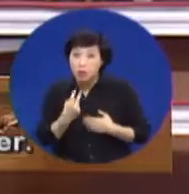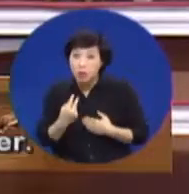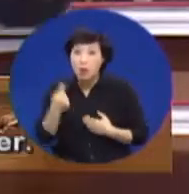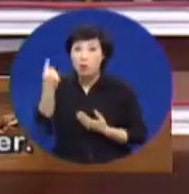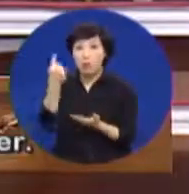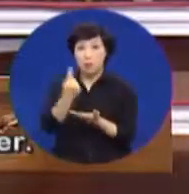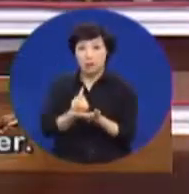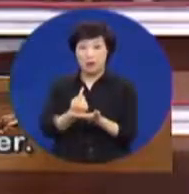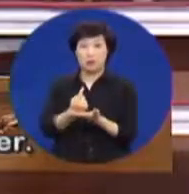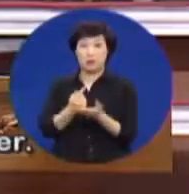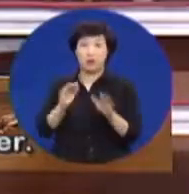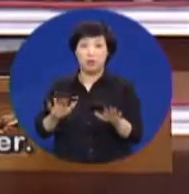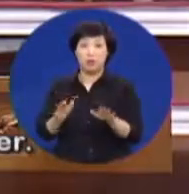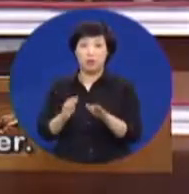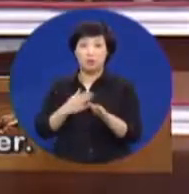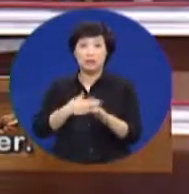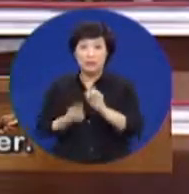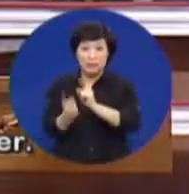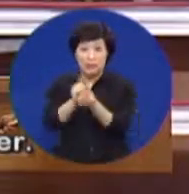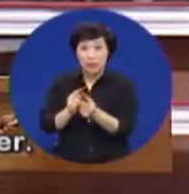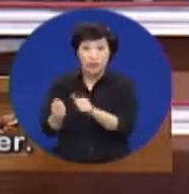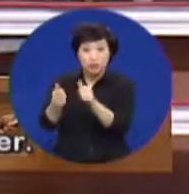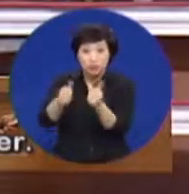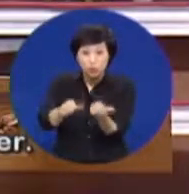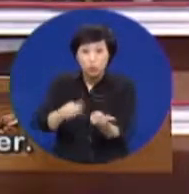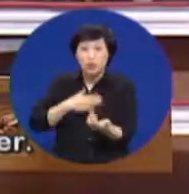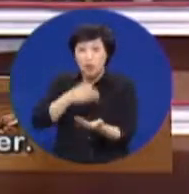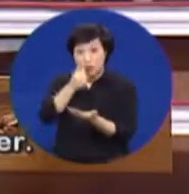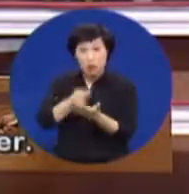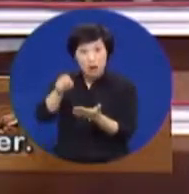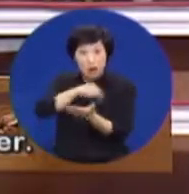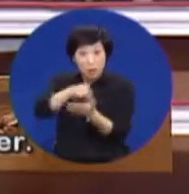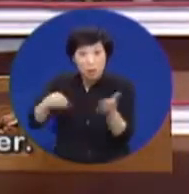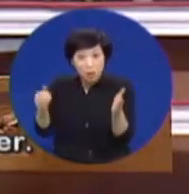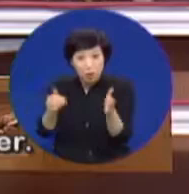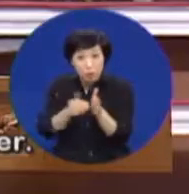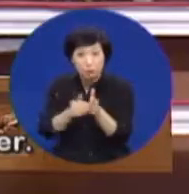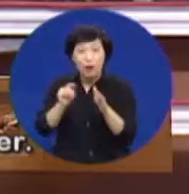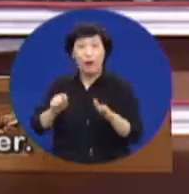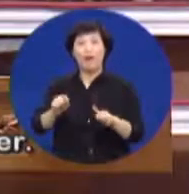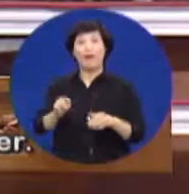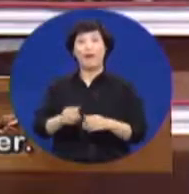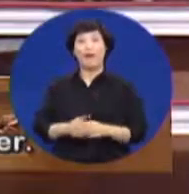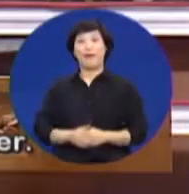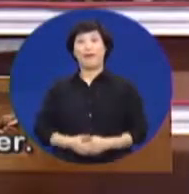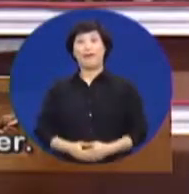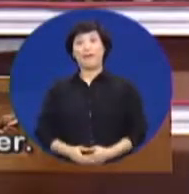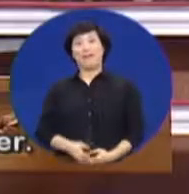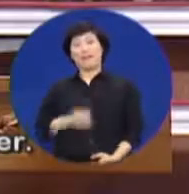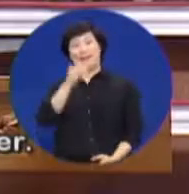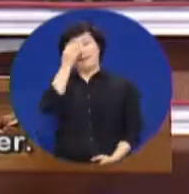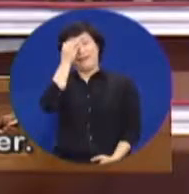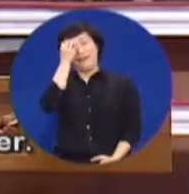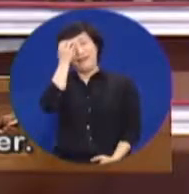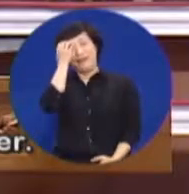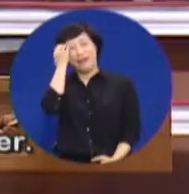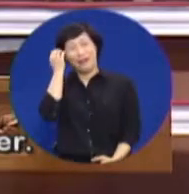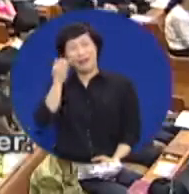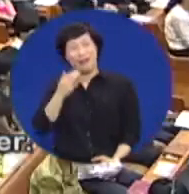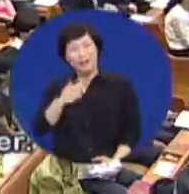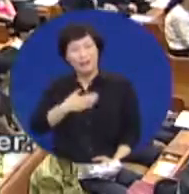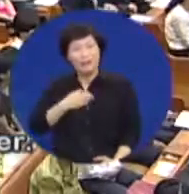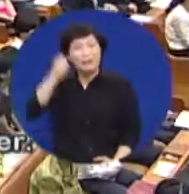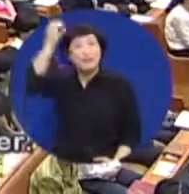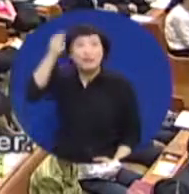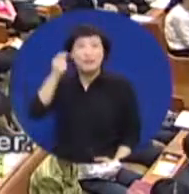와서 죽어서 내 죄를 갚아주신 분, 이야, 잊을 수 없는 분이다.